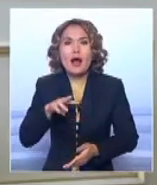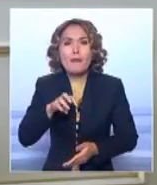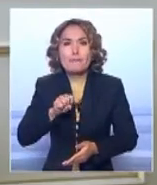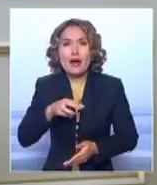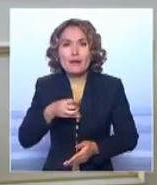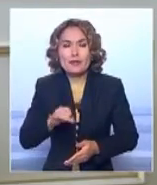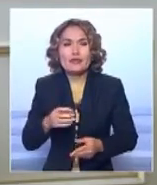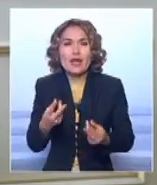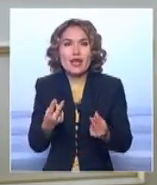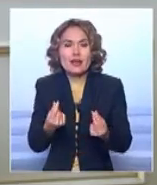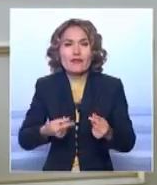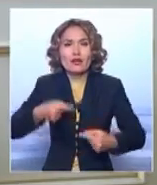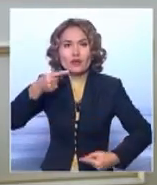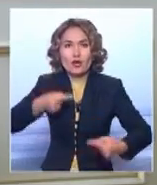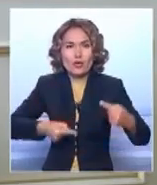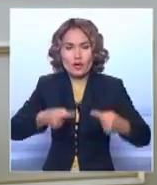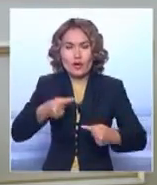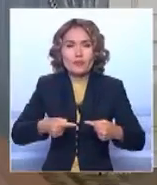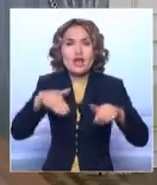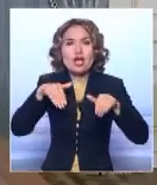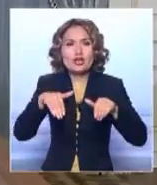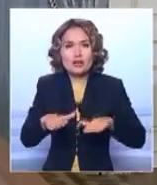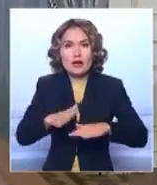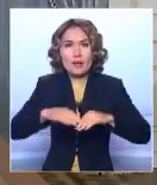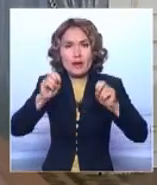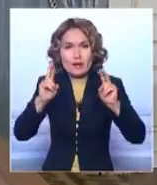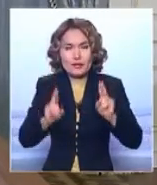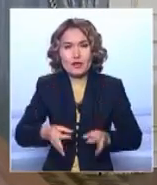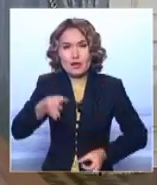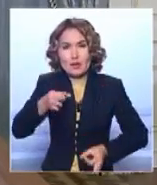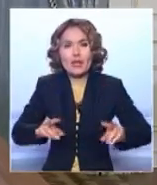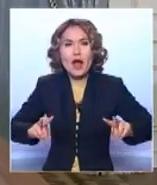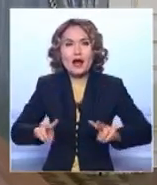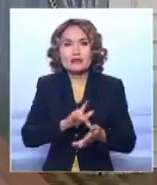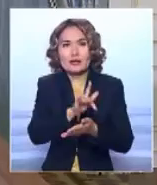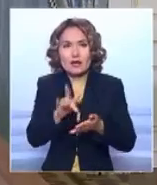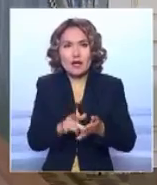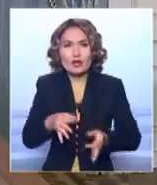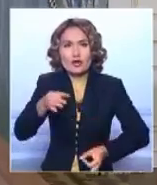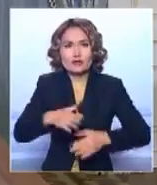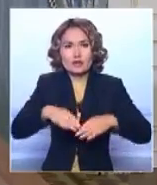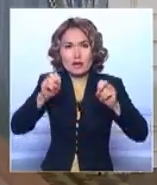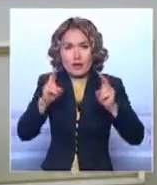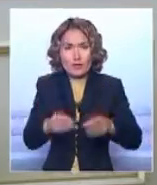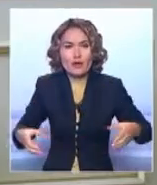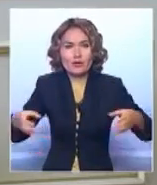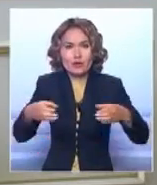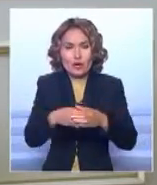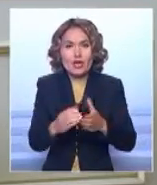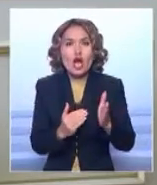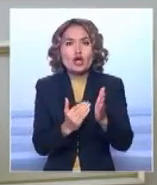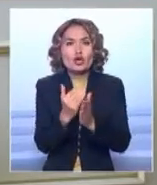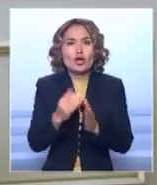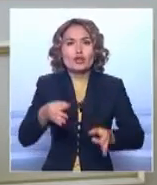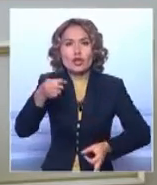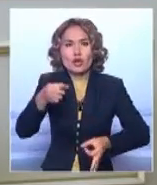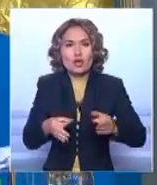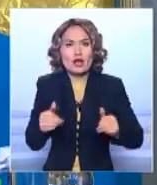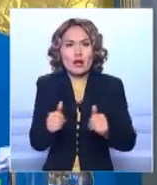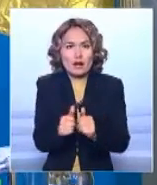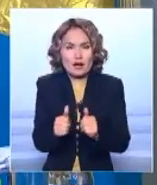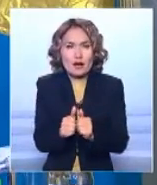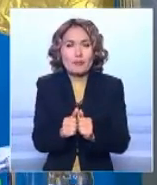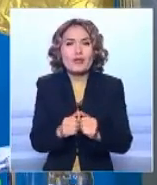инвестициялық дауларды қарайтын жоғарғы соттың мамандандырылған алқасы мен Астана қалалық сотының мамандандырылған құрамы, сондай-ақ жоғары сот жанынан